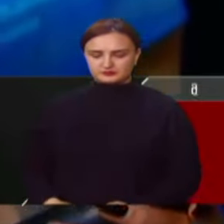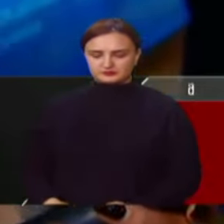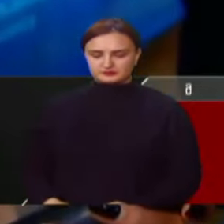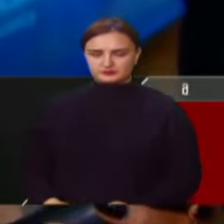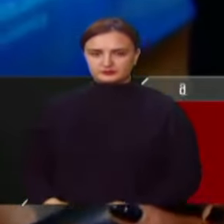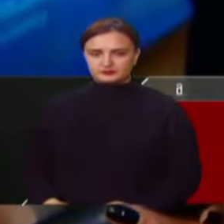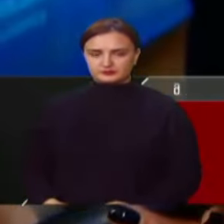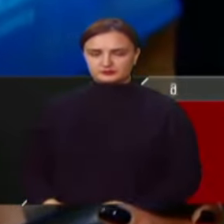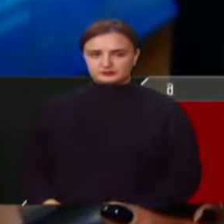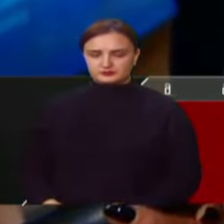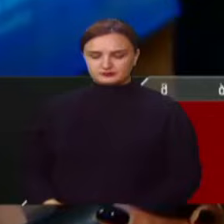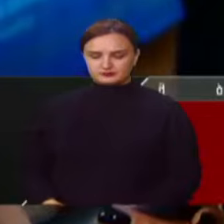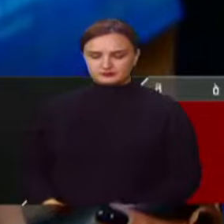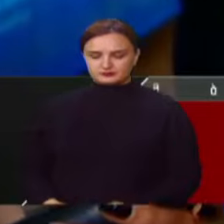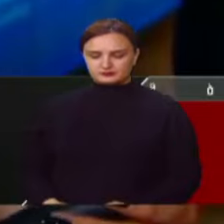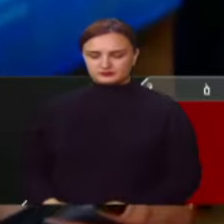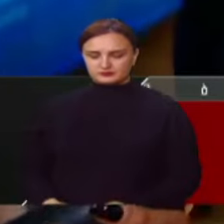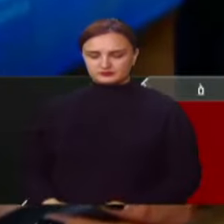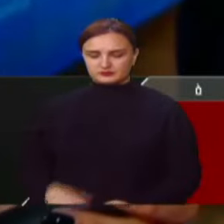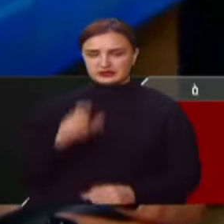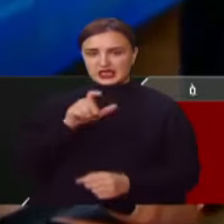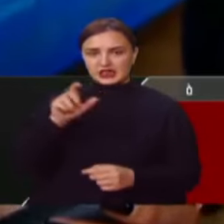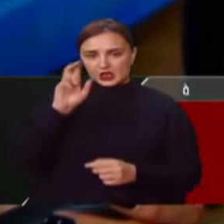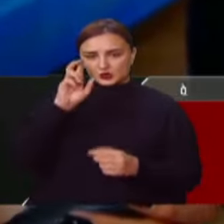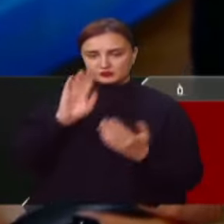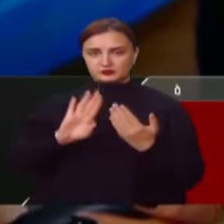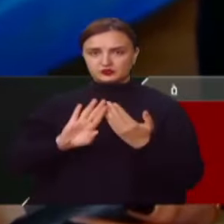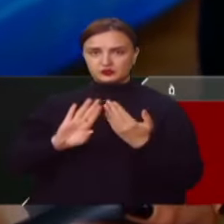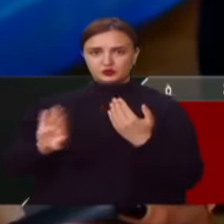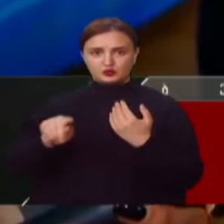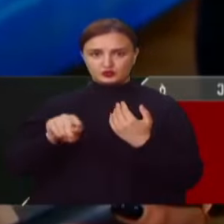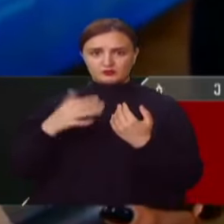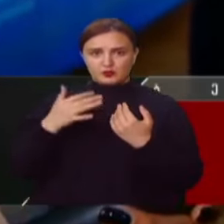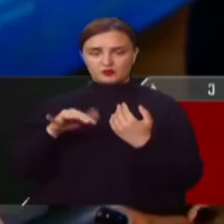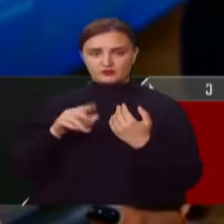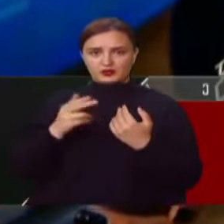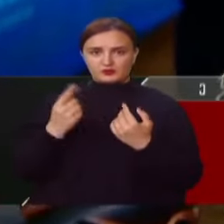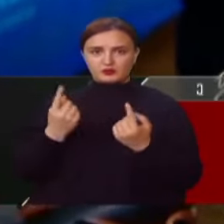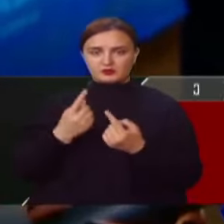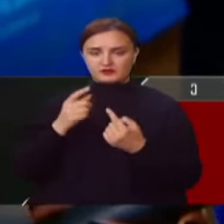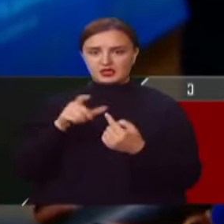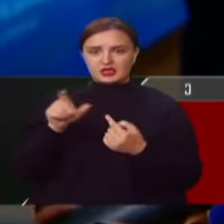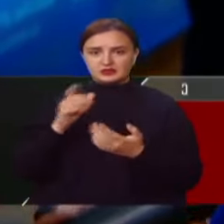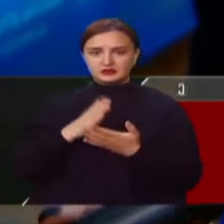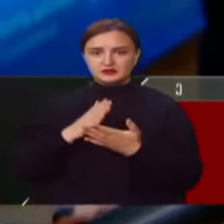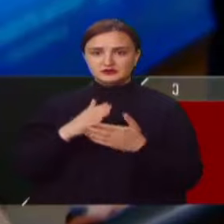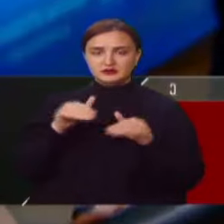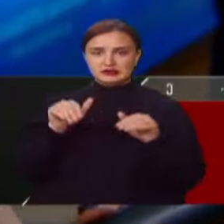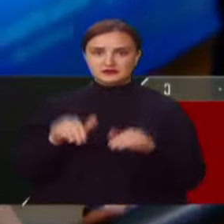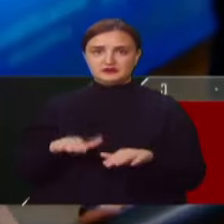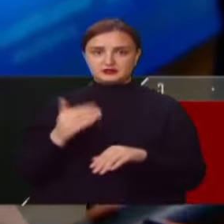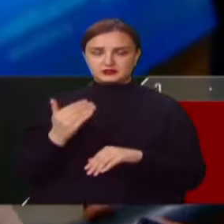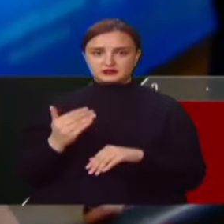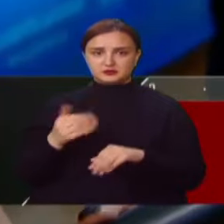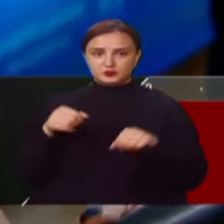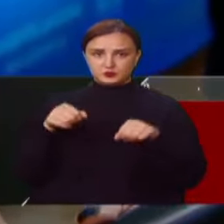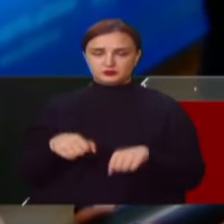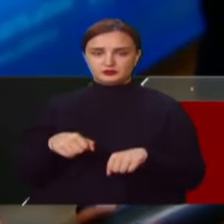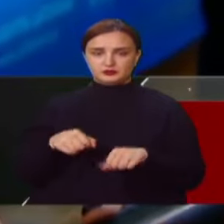ხალხს შორდება ხელისუფლება და ხელისუფლება გადის კონსტიტუციური სცენარიდან, უნებრივია ხალხს აქვს გადაწყვეტილების